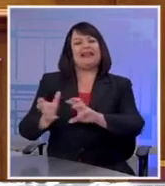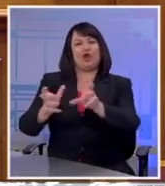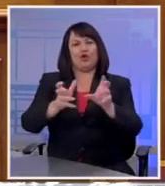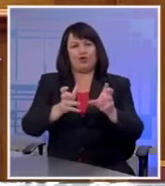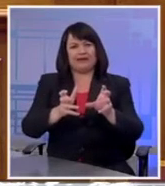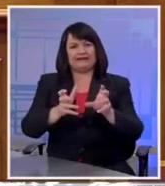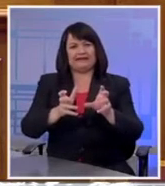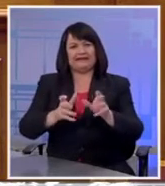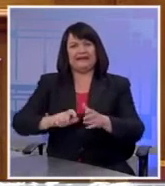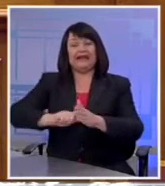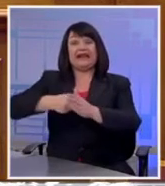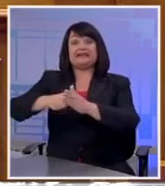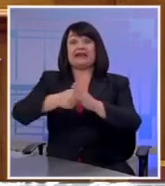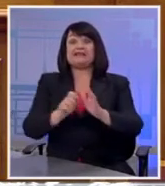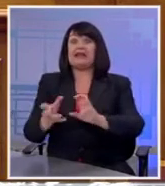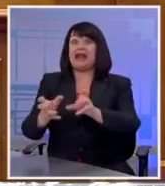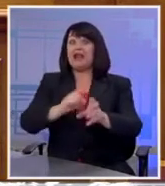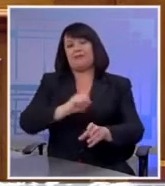να μην κλείσετε κανένα σταθμό.